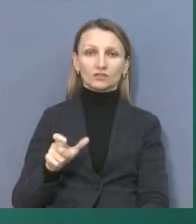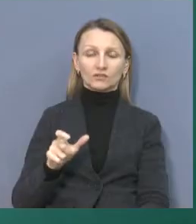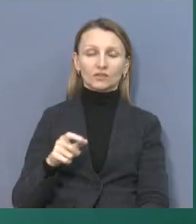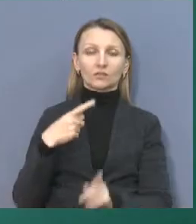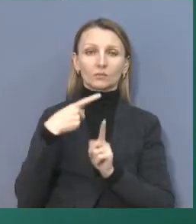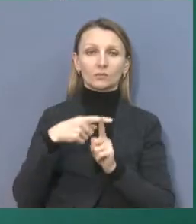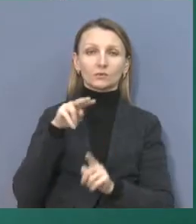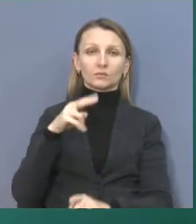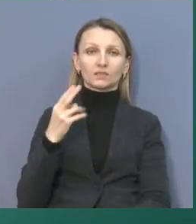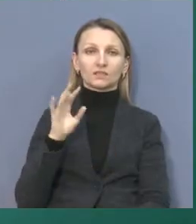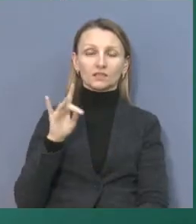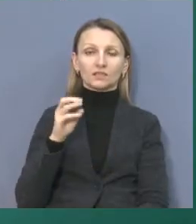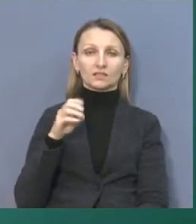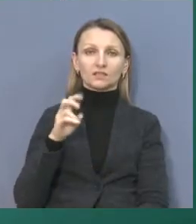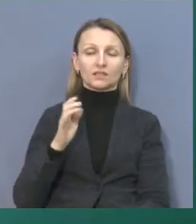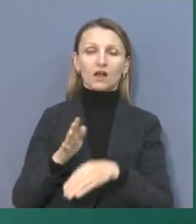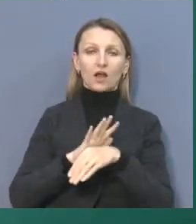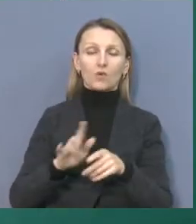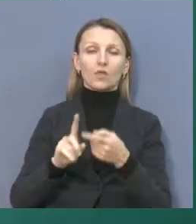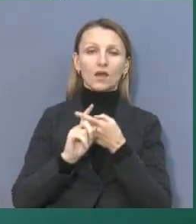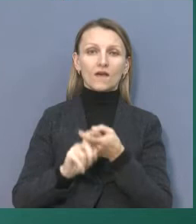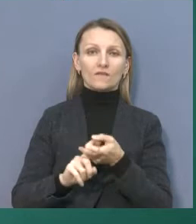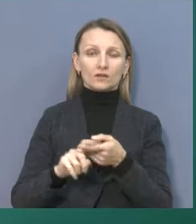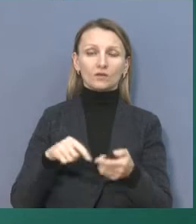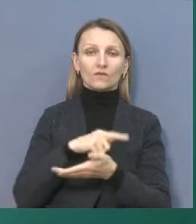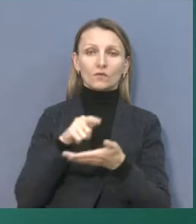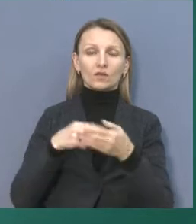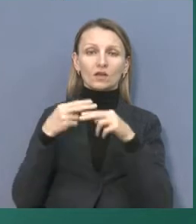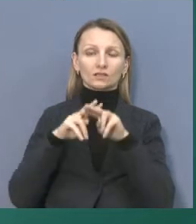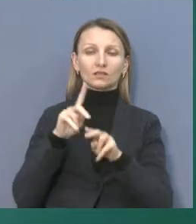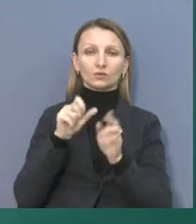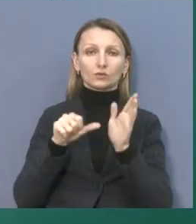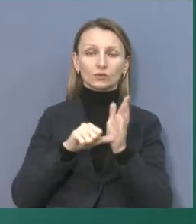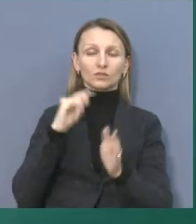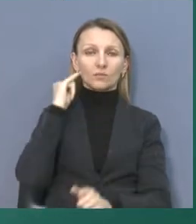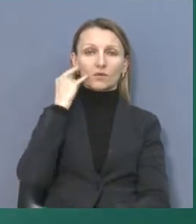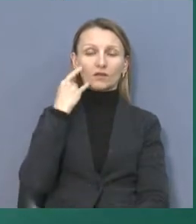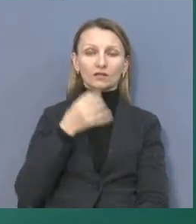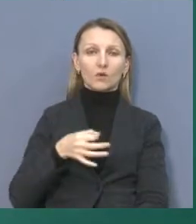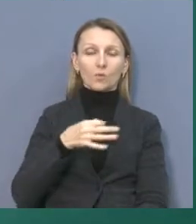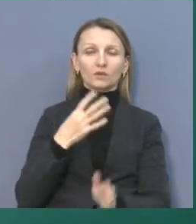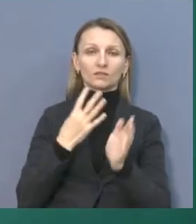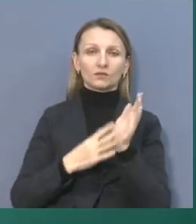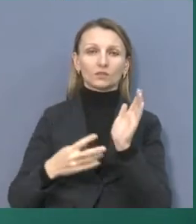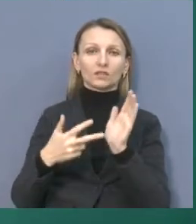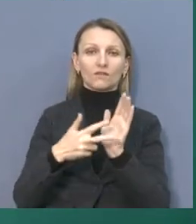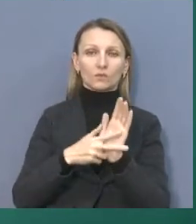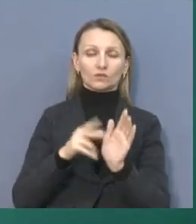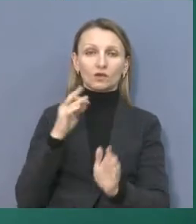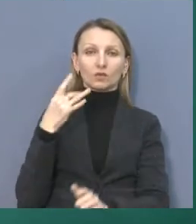пцр тестом на корона вирусную инфекцию городе нурсултан 106 павлодарской области 98